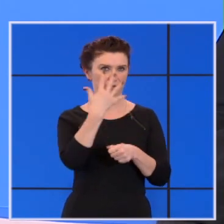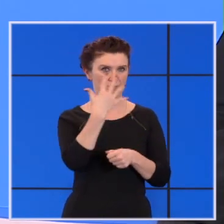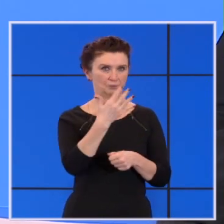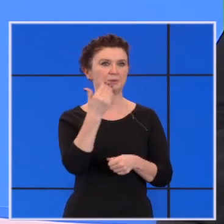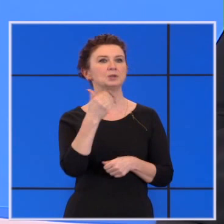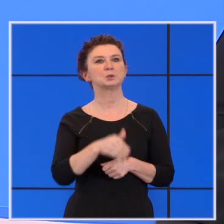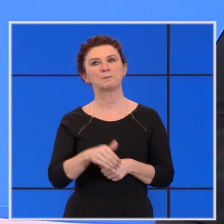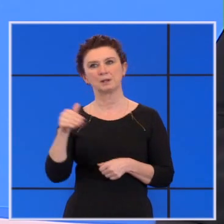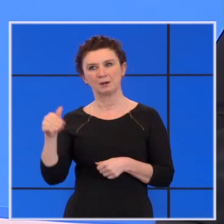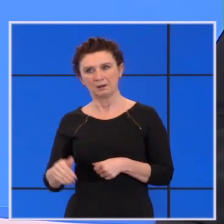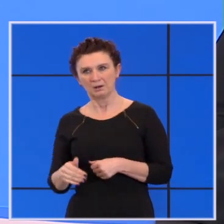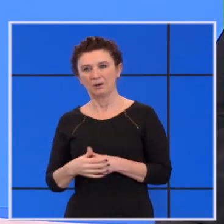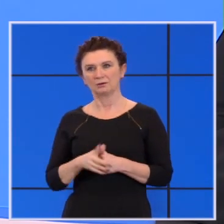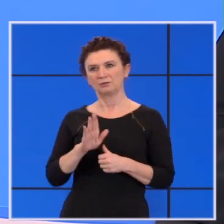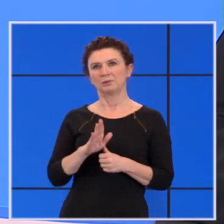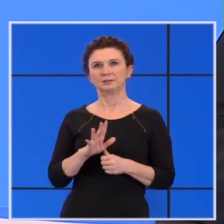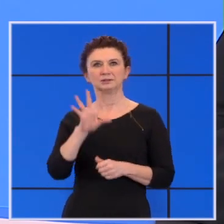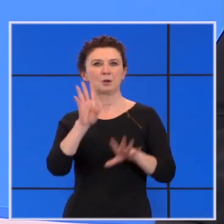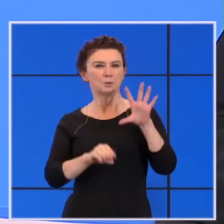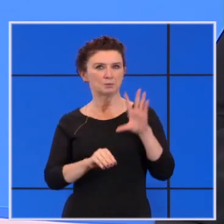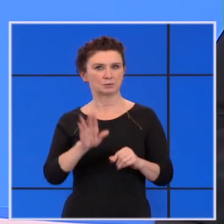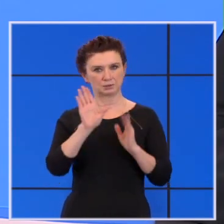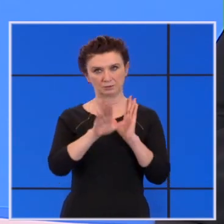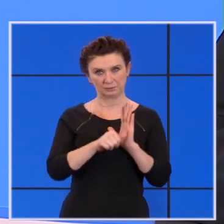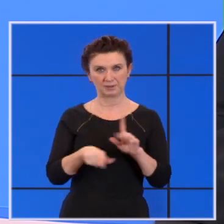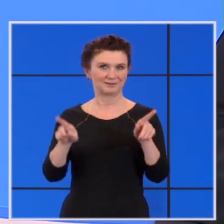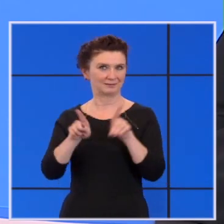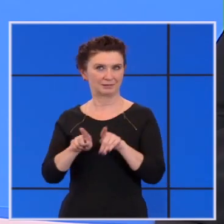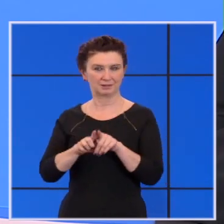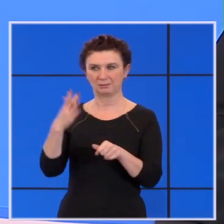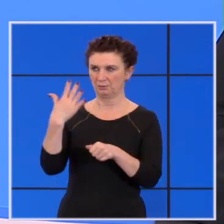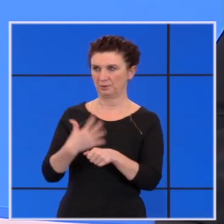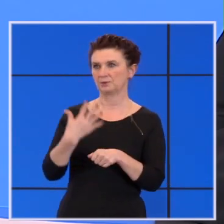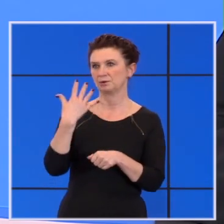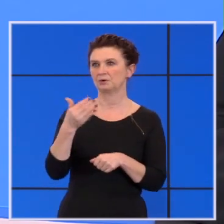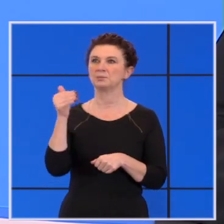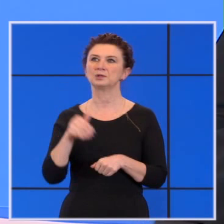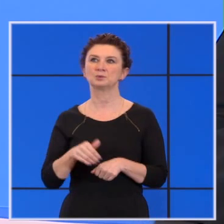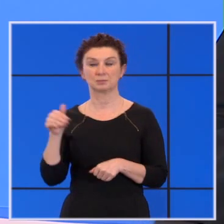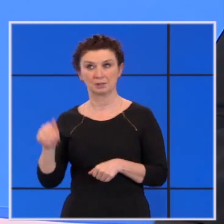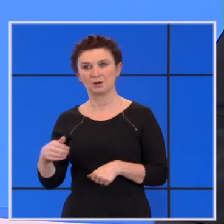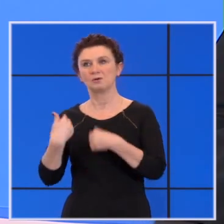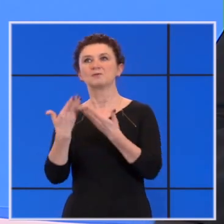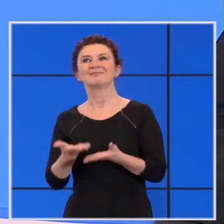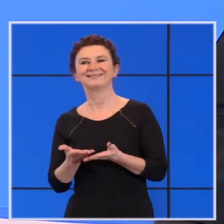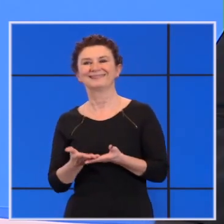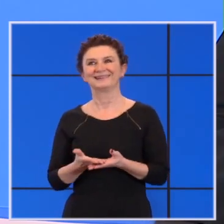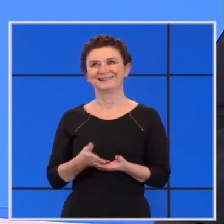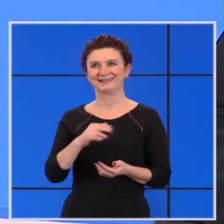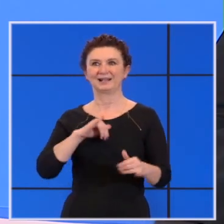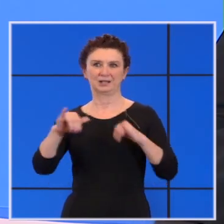będzie oczywiście z budżetu miasta, 55 milionów dokłada do remontu rząd z rezerwy celowej